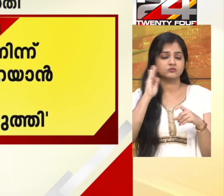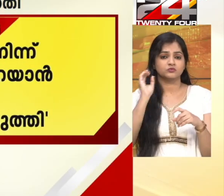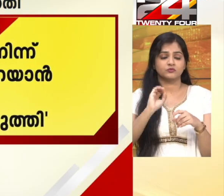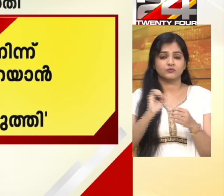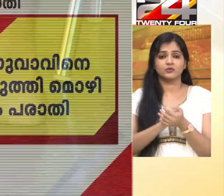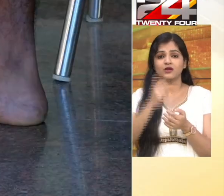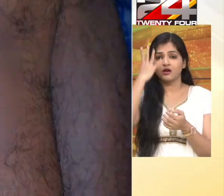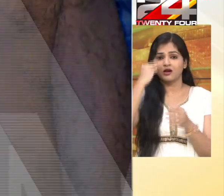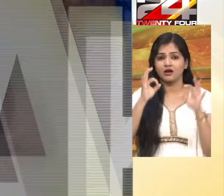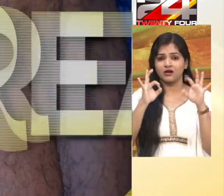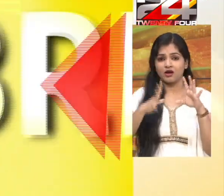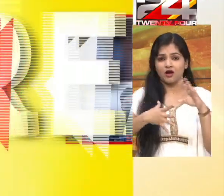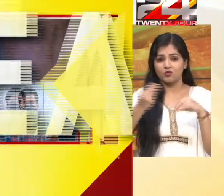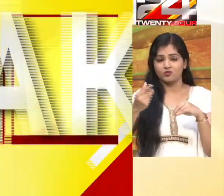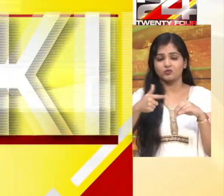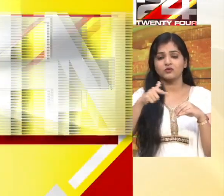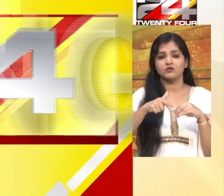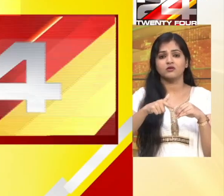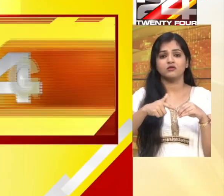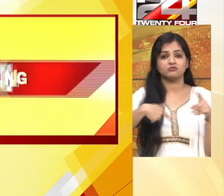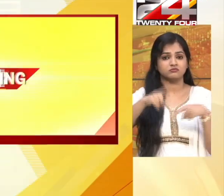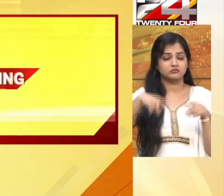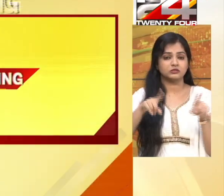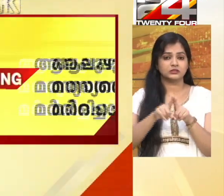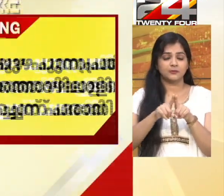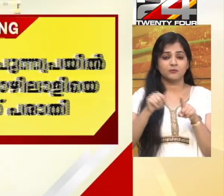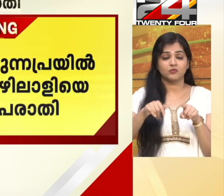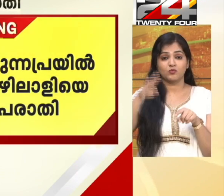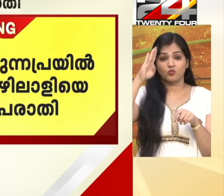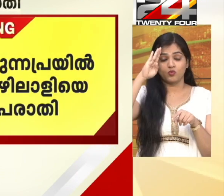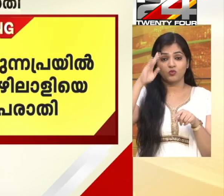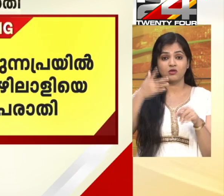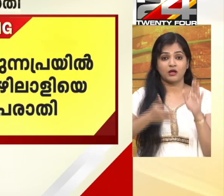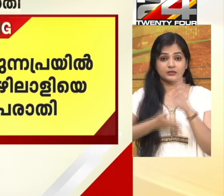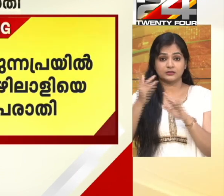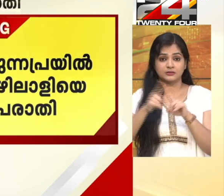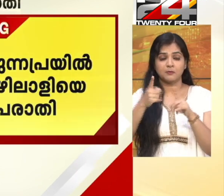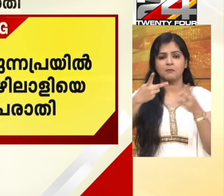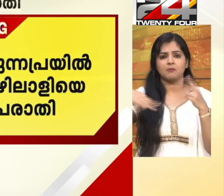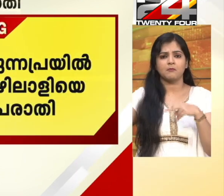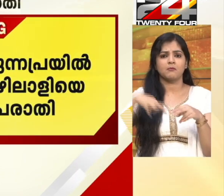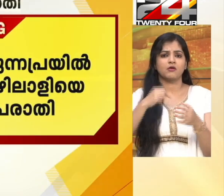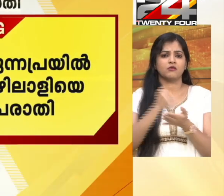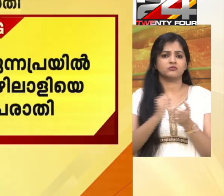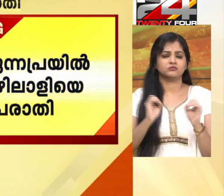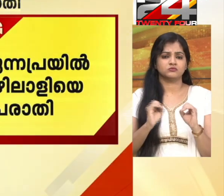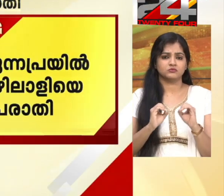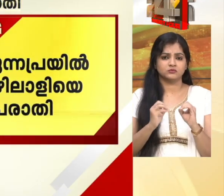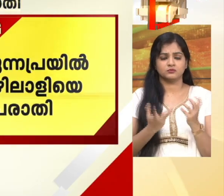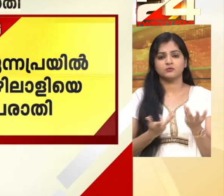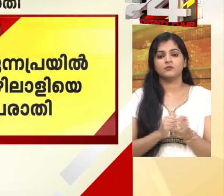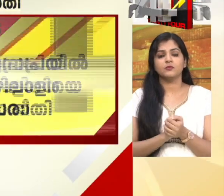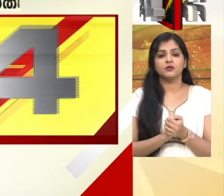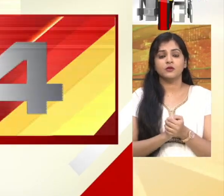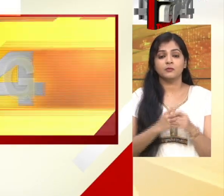കർഫ്യൂ ലംഘനം എന്ന് പറയുന്നത് അതുതന്നെ വളരെ തൊട്ടടുത്തുള്ള സ്ഥലത്തേക്കാണ് പോലീസിനെ വെട്ടിച്ച് കടന്നു പോകാനായിരുന്നെങ്കിൽ അദ്ദേഹത്തിന് തിരികെ വരേണ്ട ആവശ്യമുണ്ടായിരുന്നില്ല എന്നതുകൂടി